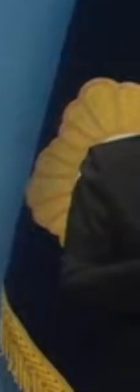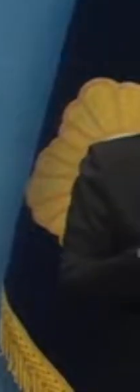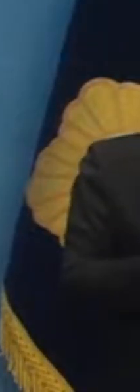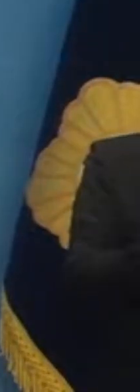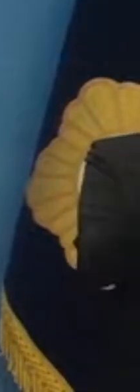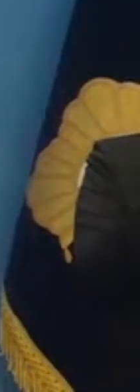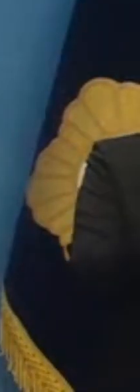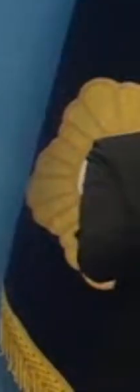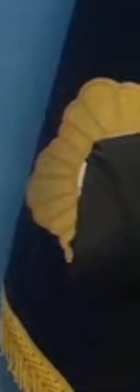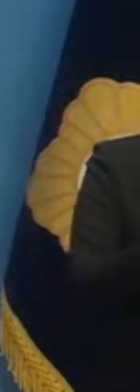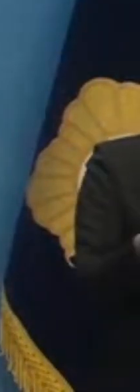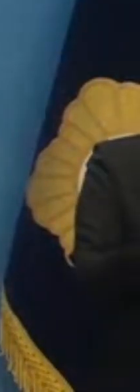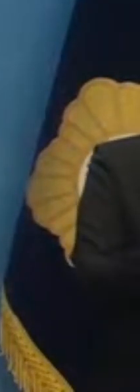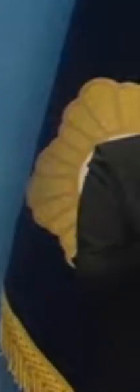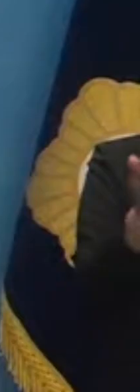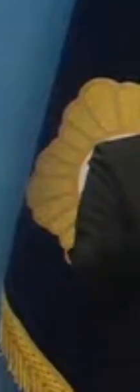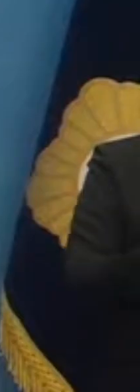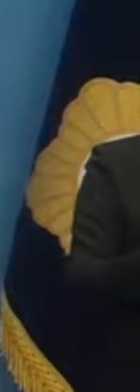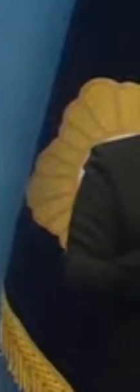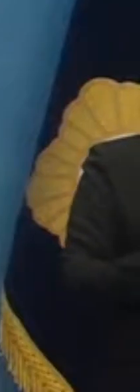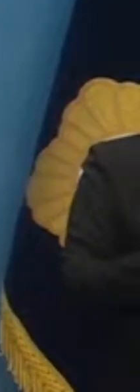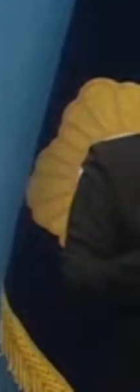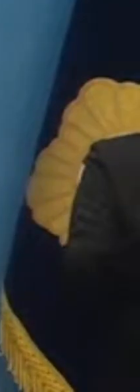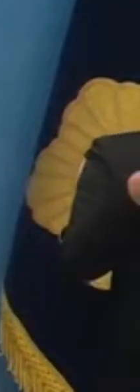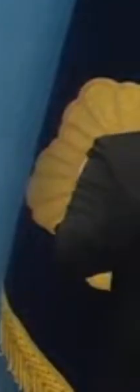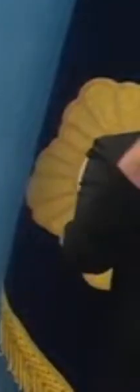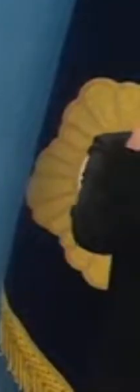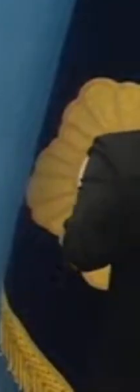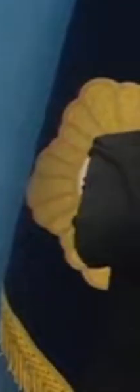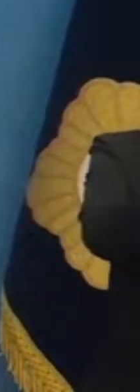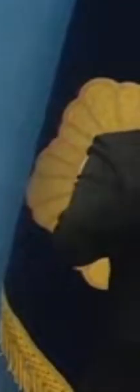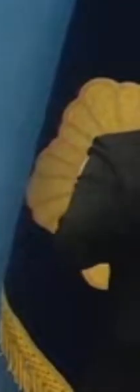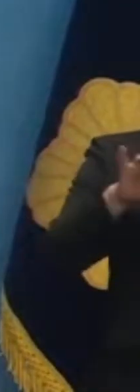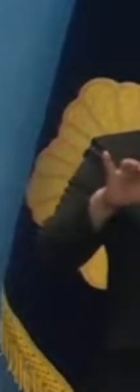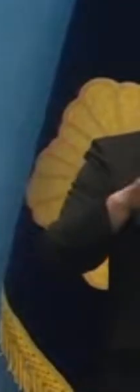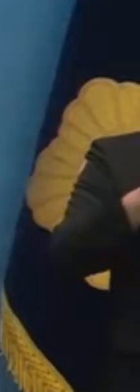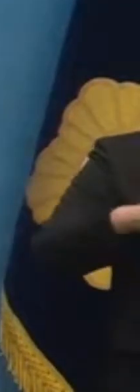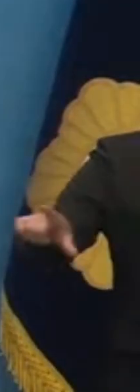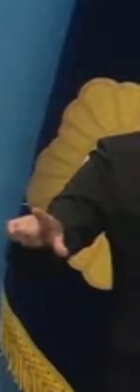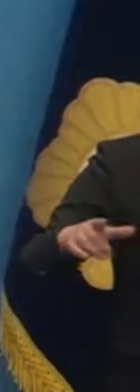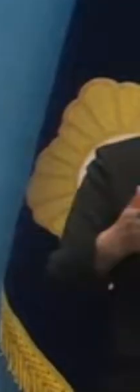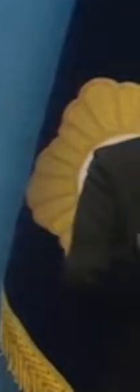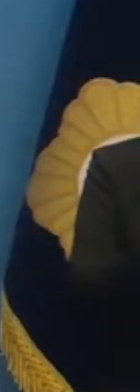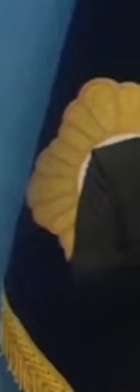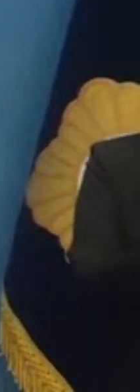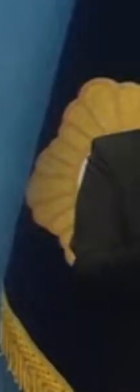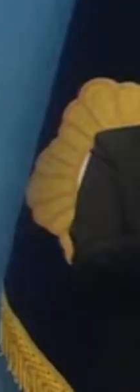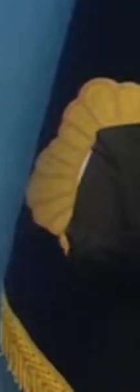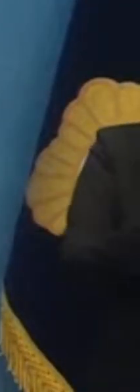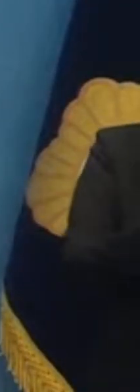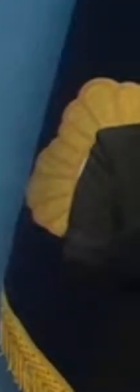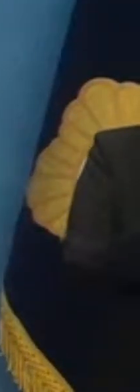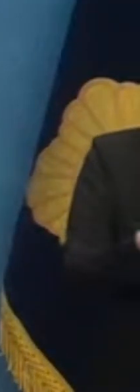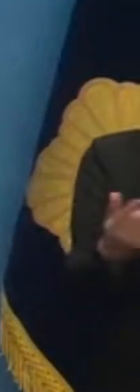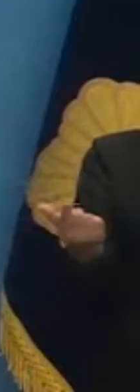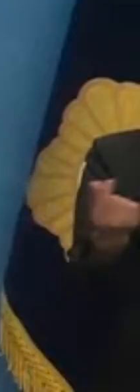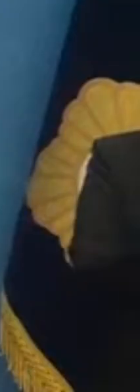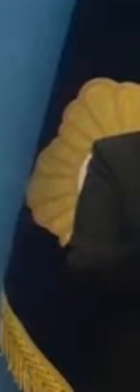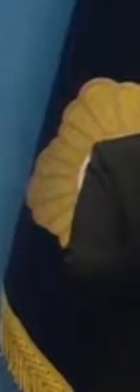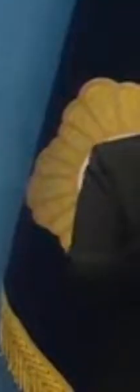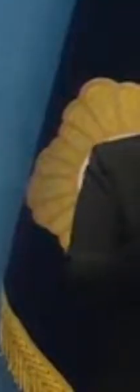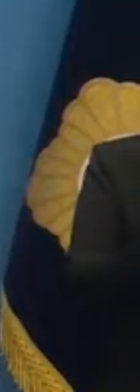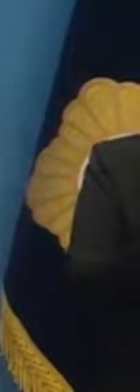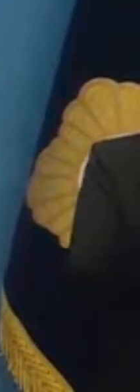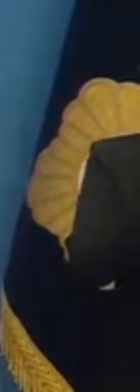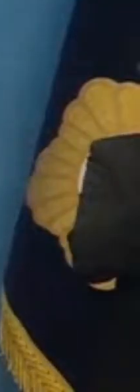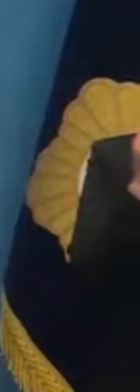내용이 유사함에도 지역별 선관위에 따라 처리 결과가 달랐습니다. 선관위의 소극적 및 비일관성에